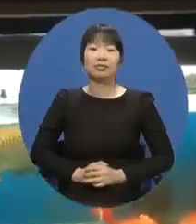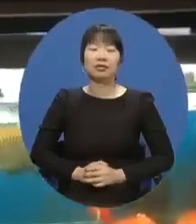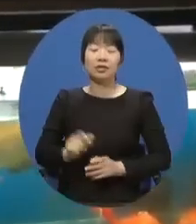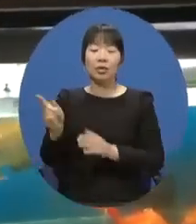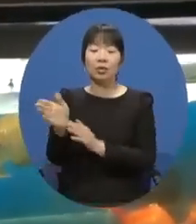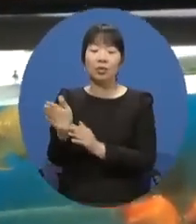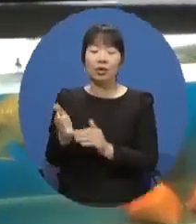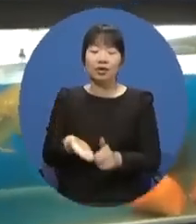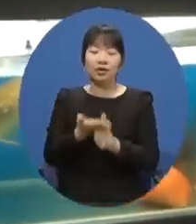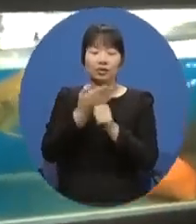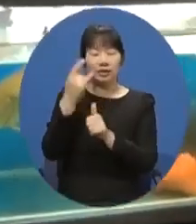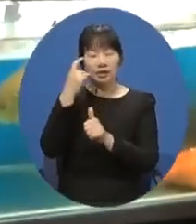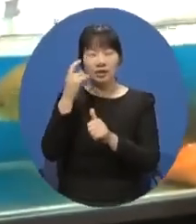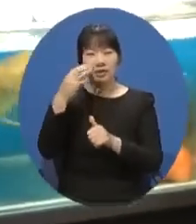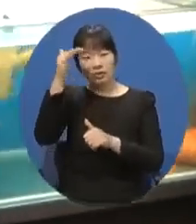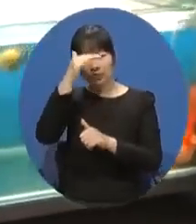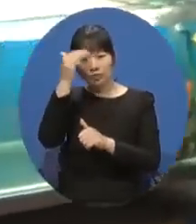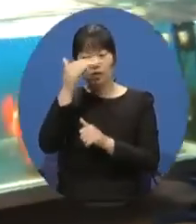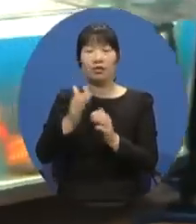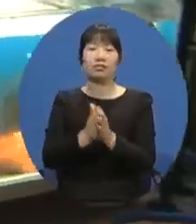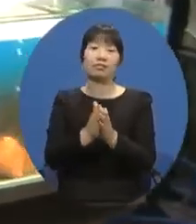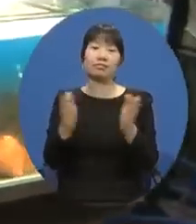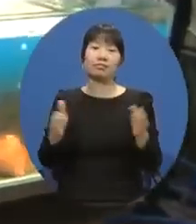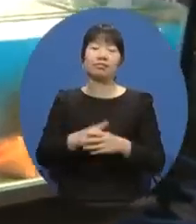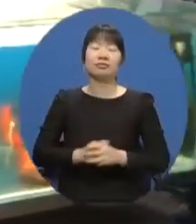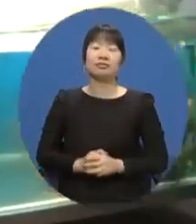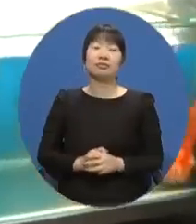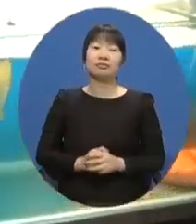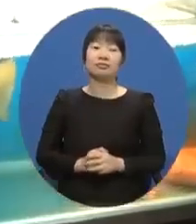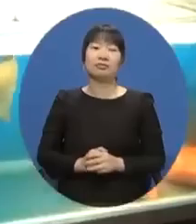어떤 물고기를 키울지 구경하기 시작했는데요.